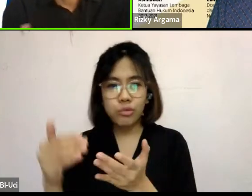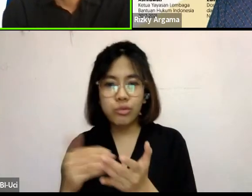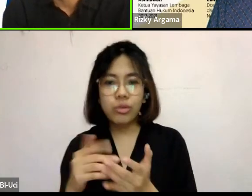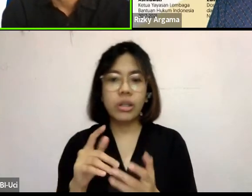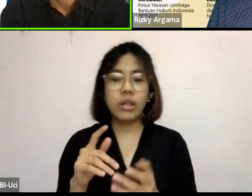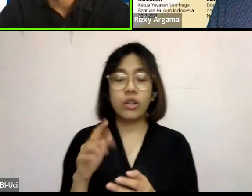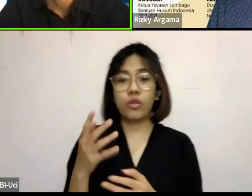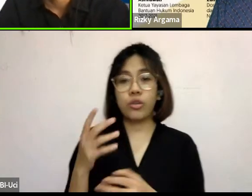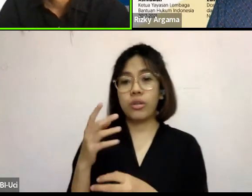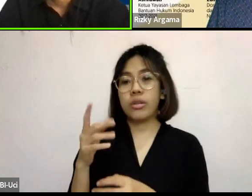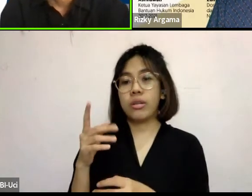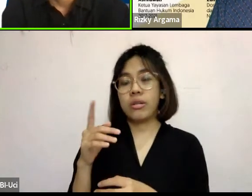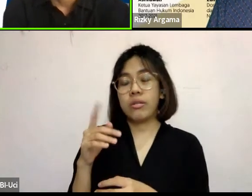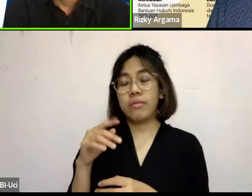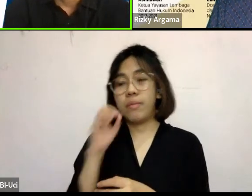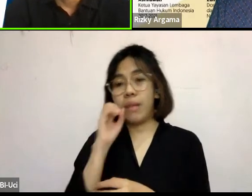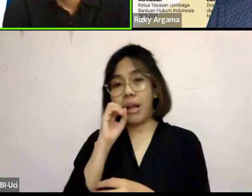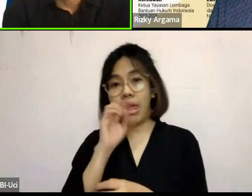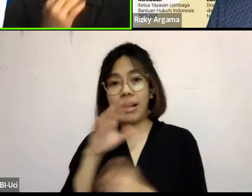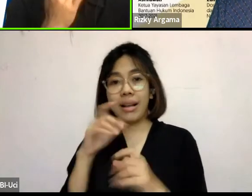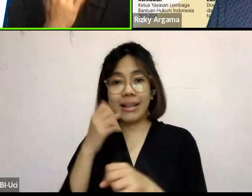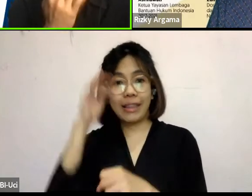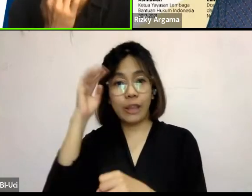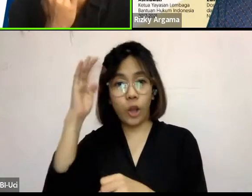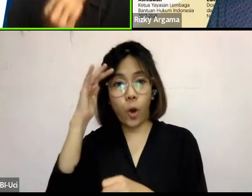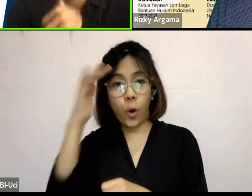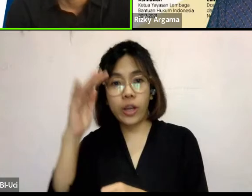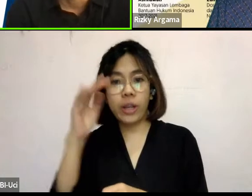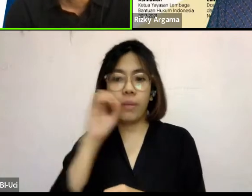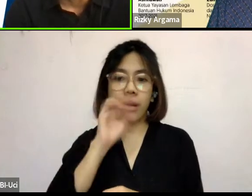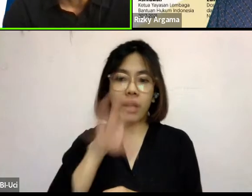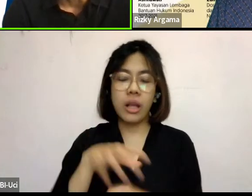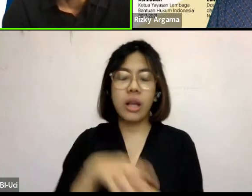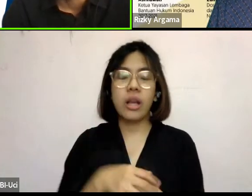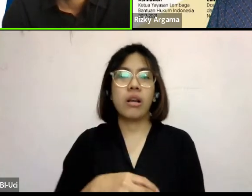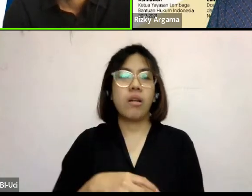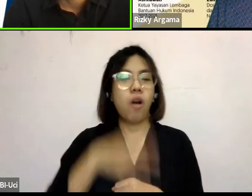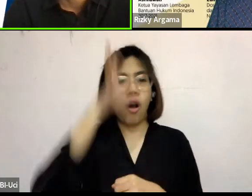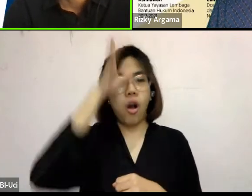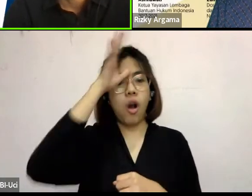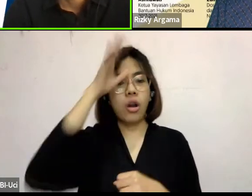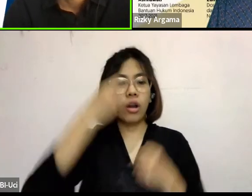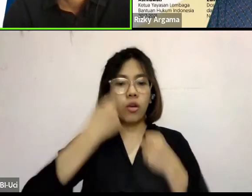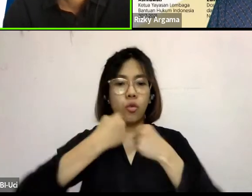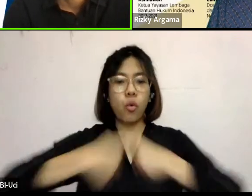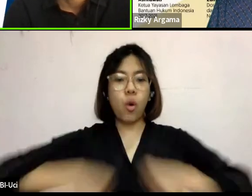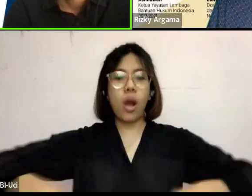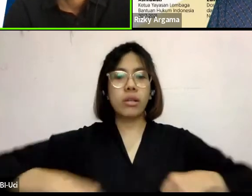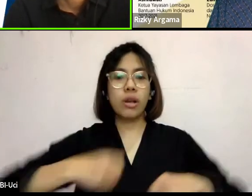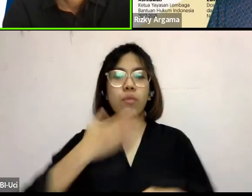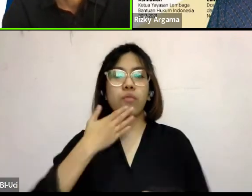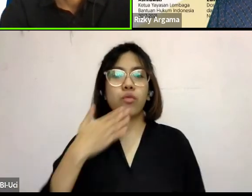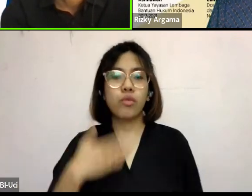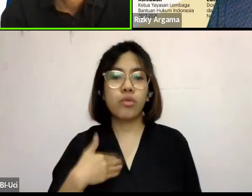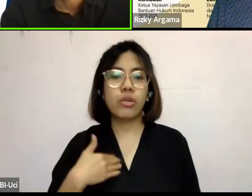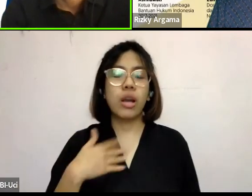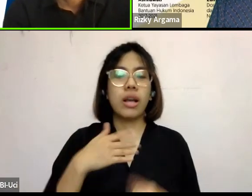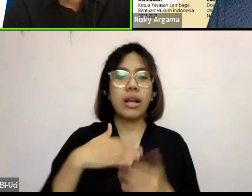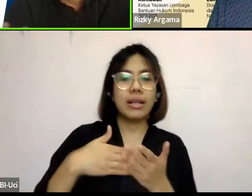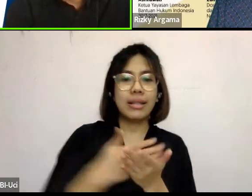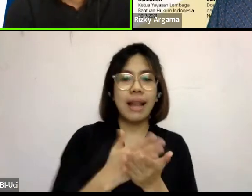dalam sejarahnya kekuasaan menggunakan bahasa sebagai strategi mempertahankan